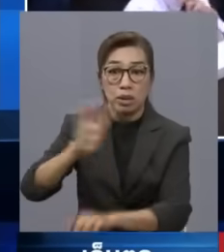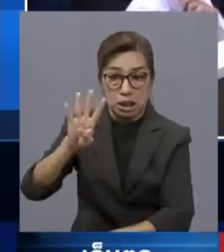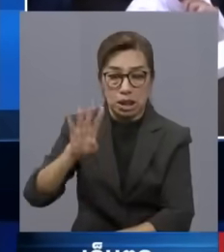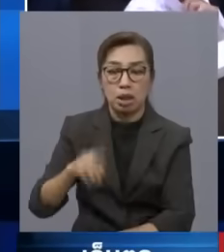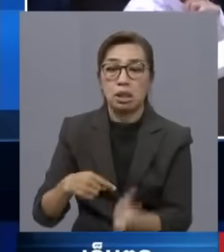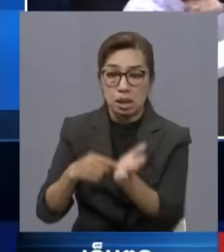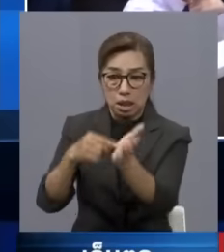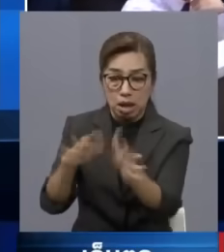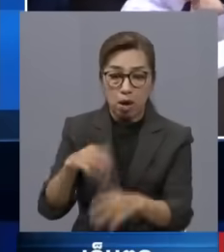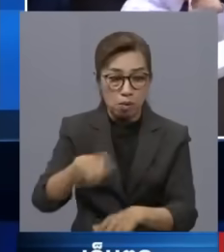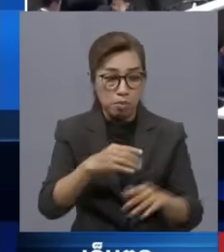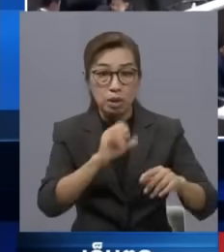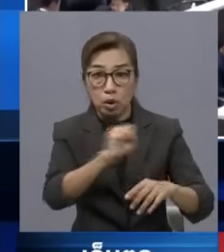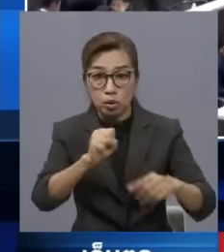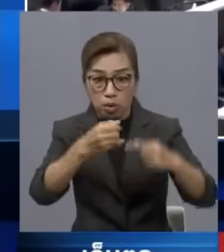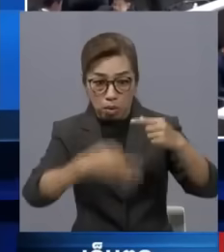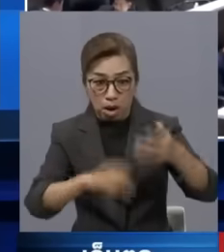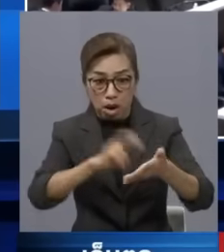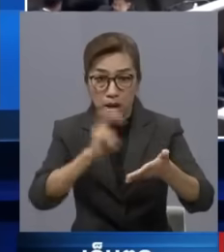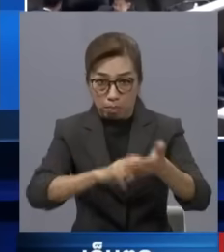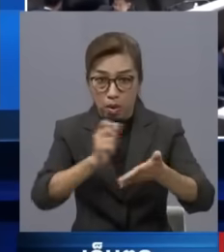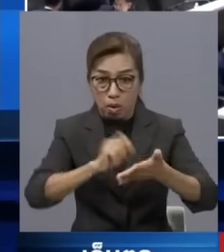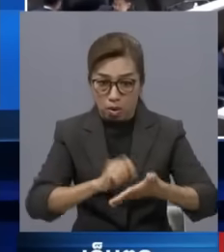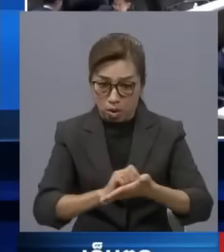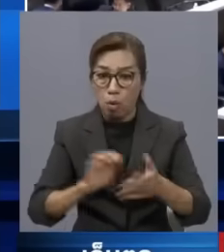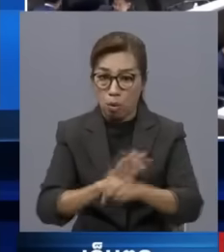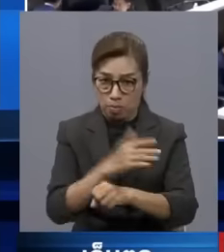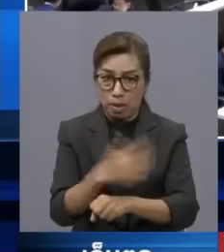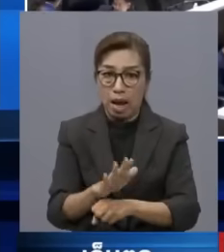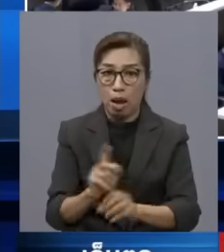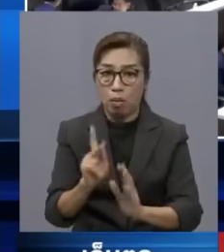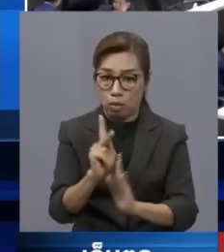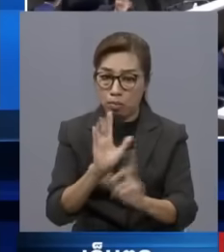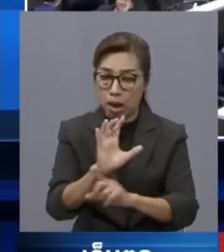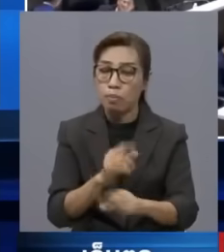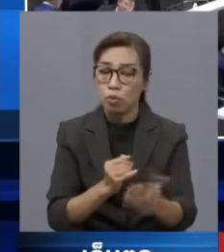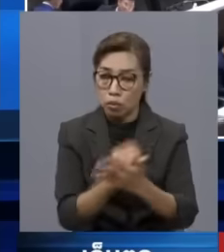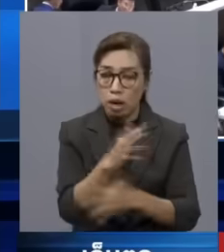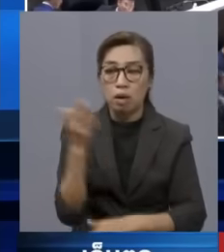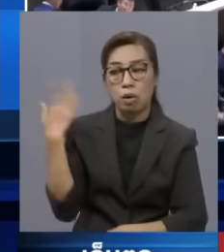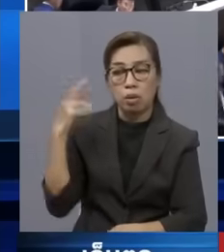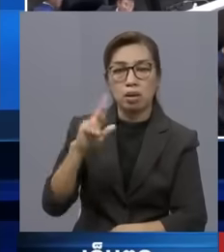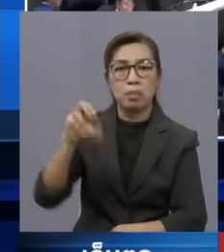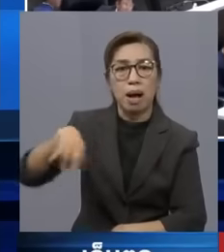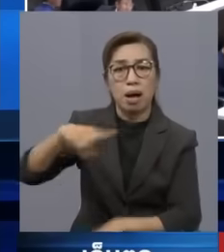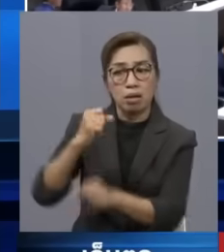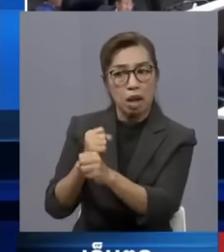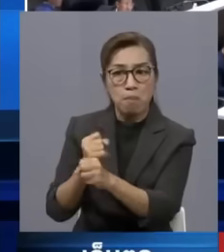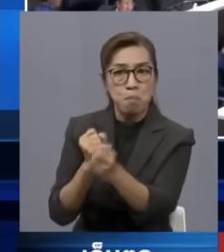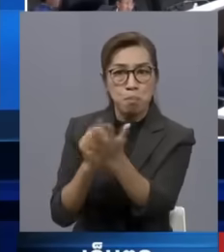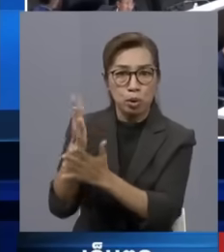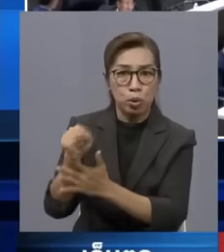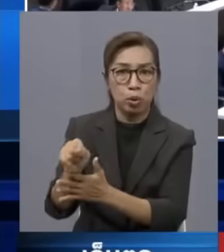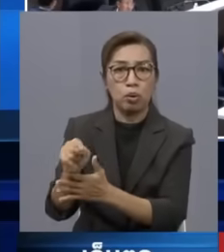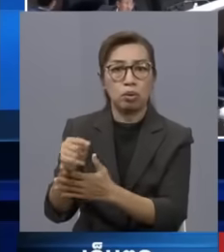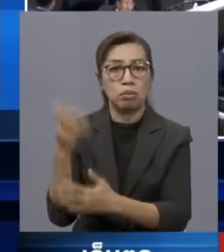ถูกต้องเพราะว่ามีคนรับรองครบถ้วนถูกต้องตามข้อบังคับอีกทั้งในประเด็นที่รัฐสภาเคยทำมันไม่ถูกต้องหรือว่าทำผิดไป